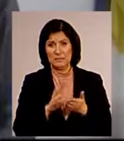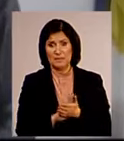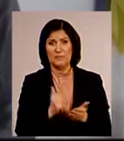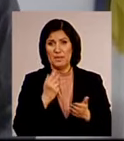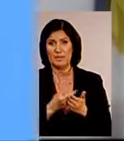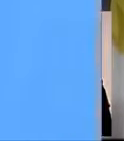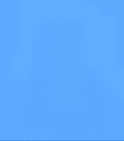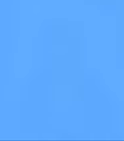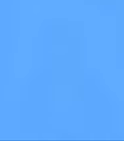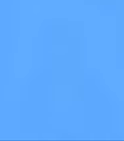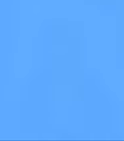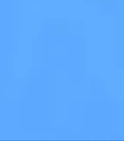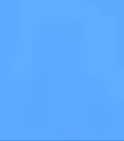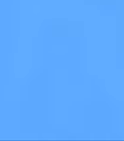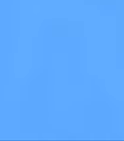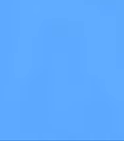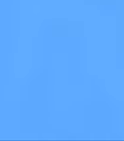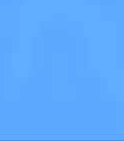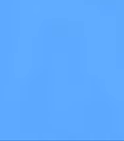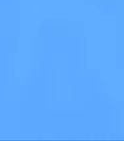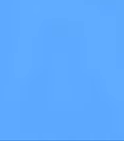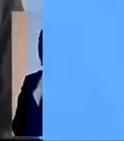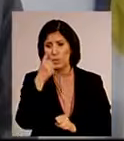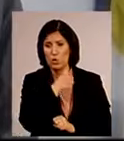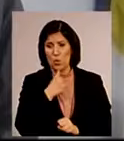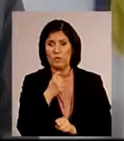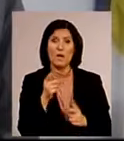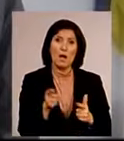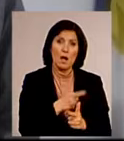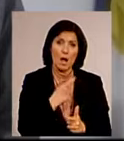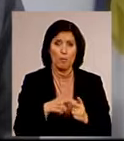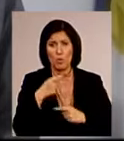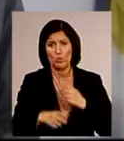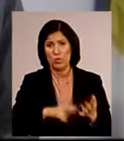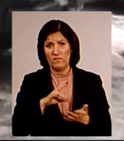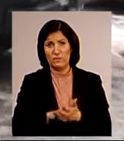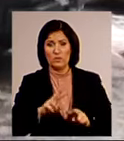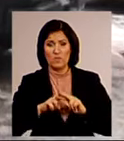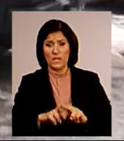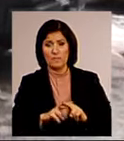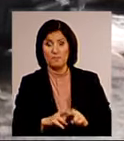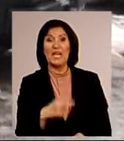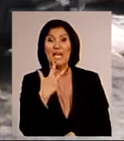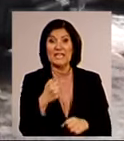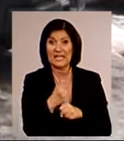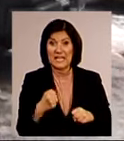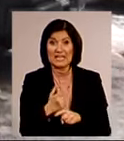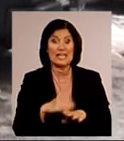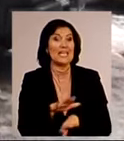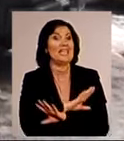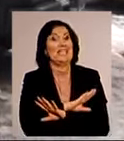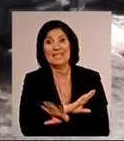позбавлення волі на термін від 9 до 15 років або довічне ув'язнення. 3 гранати, які